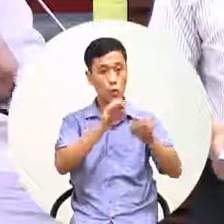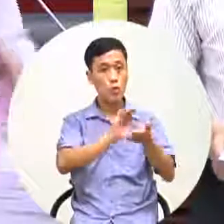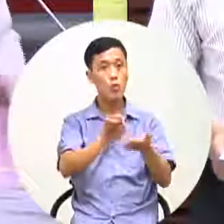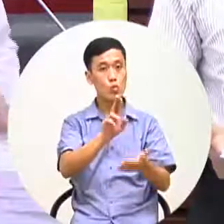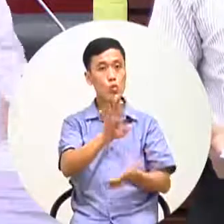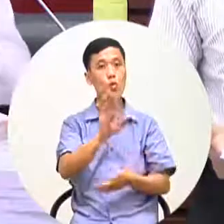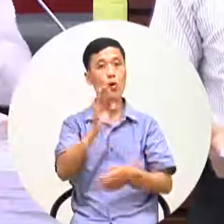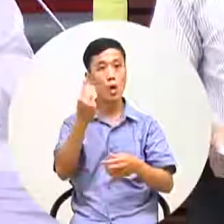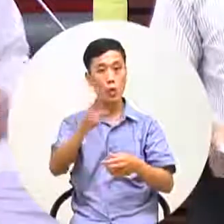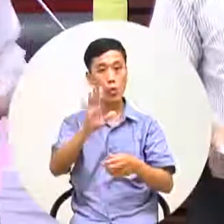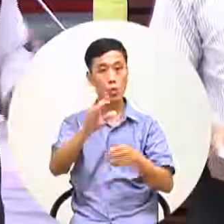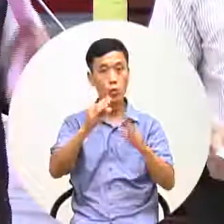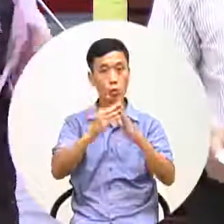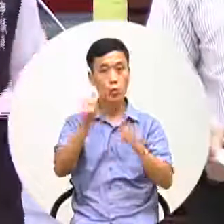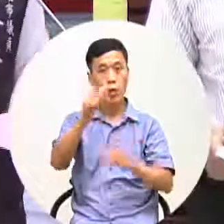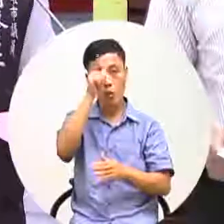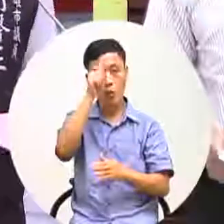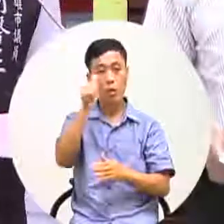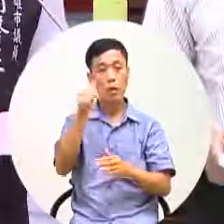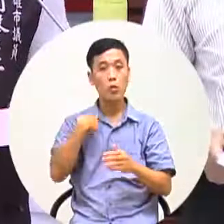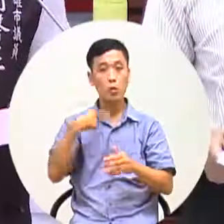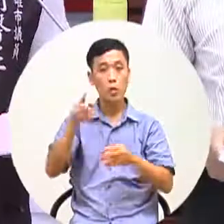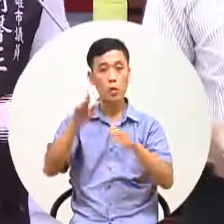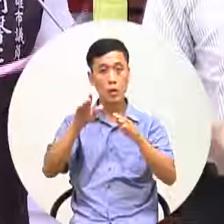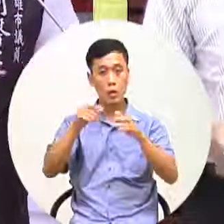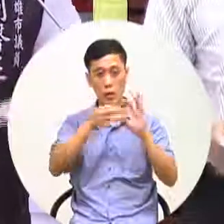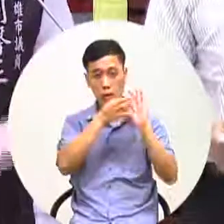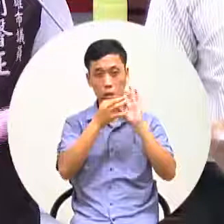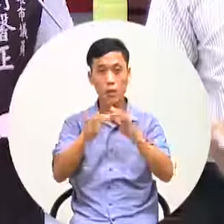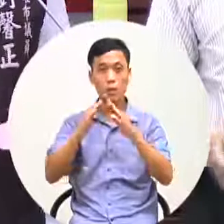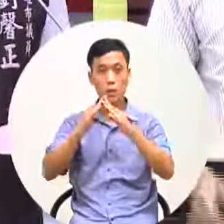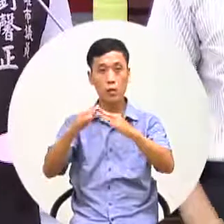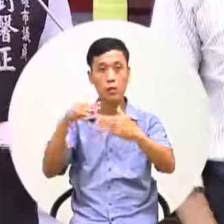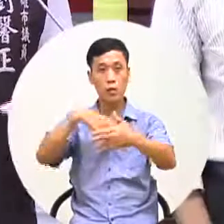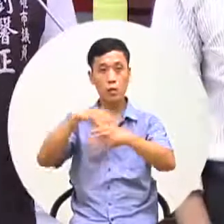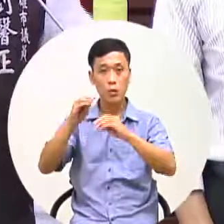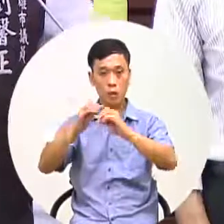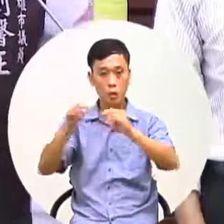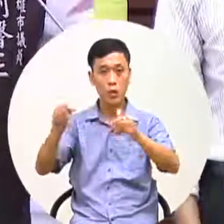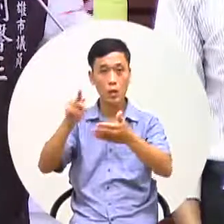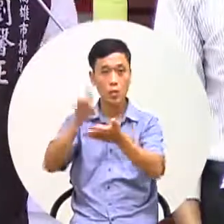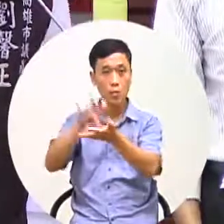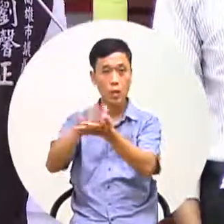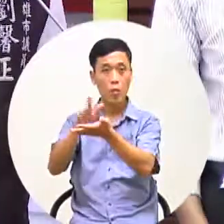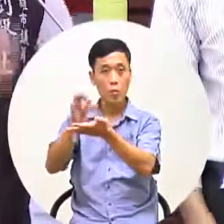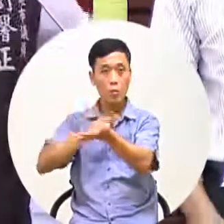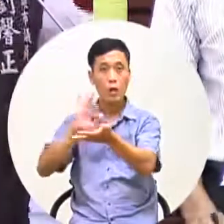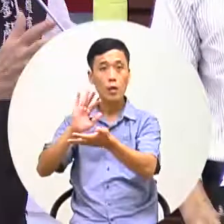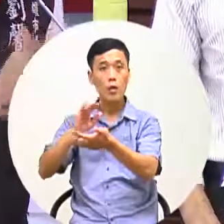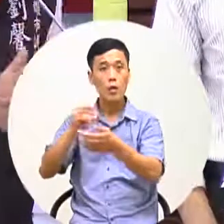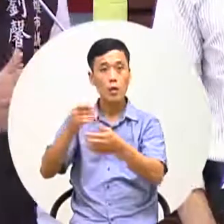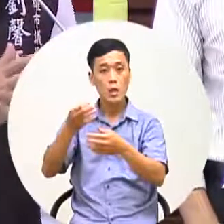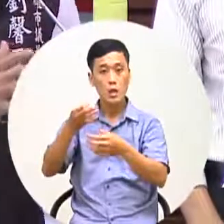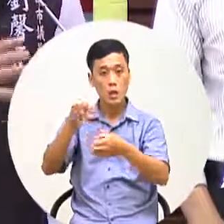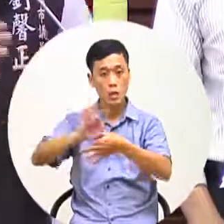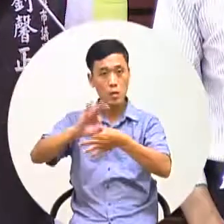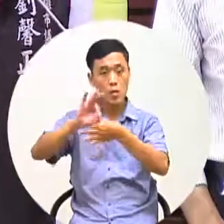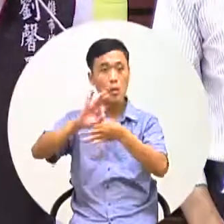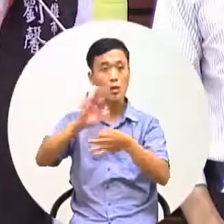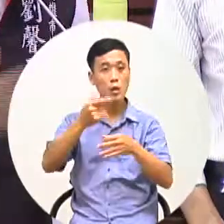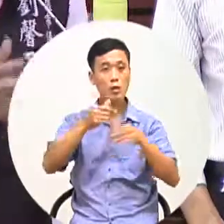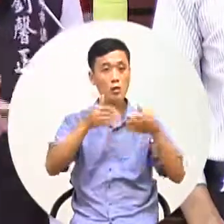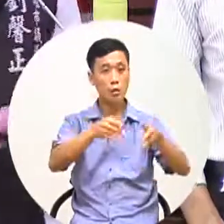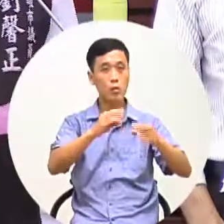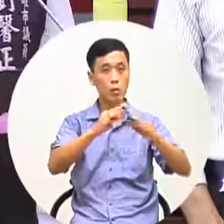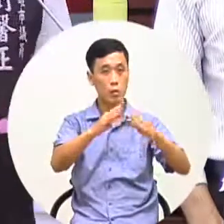标售都市里面的土地筹财源，但是活化的话哦，让我们私有地在乡下的也